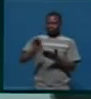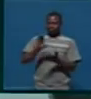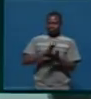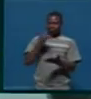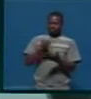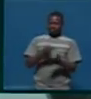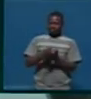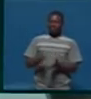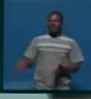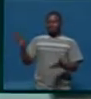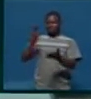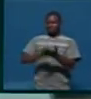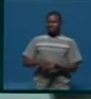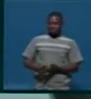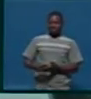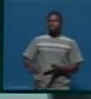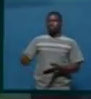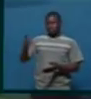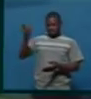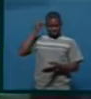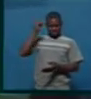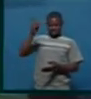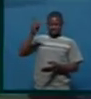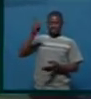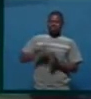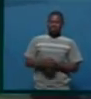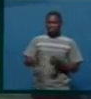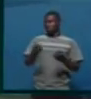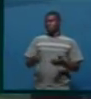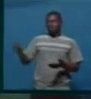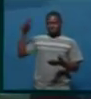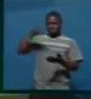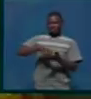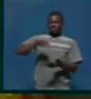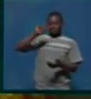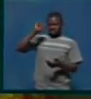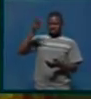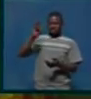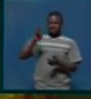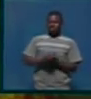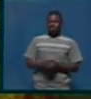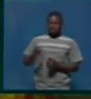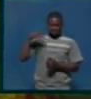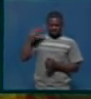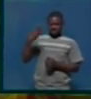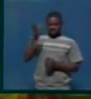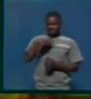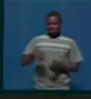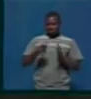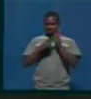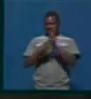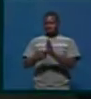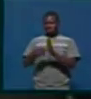nationale en décembre 2017 et promulgué la même année. Il devient désormais le référentiel du dispositif